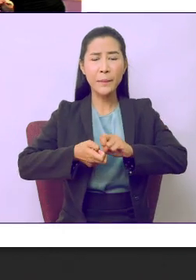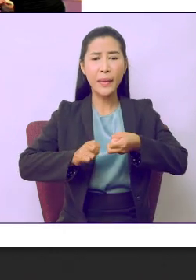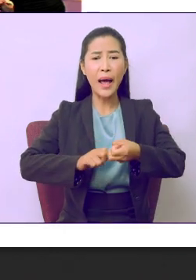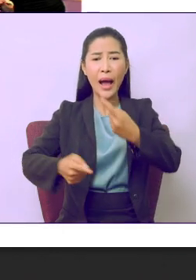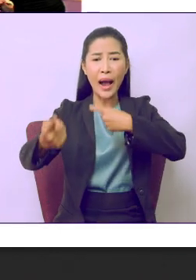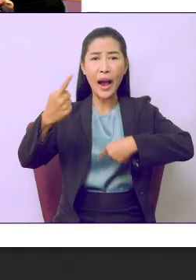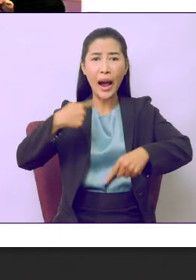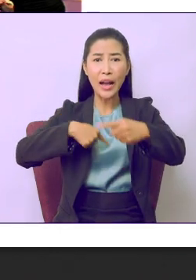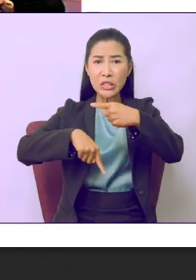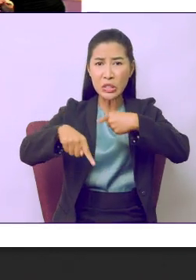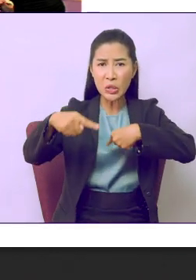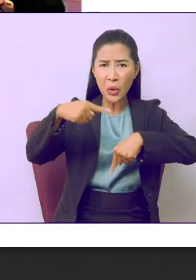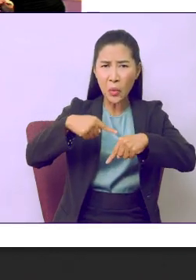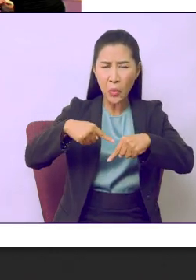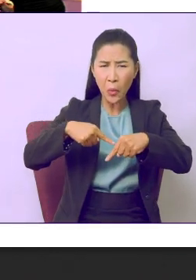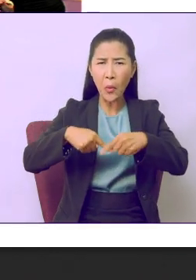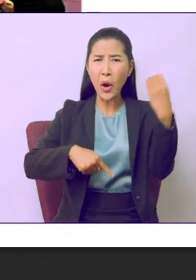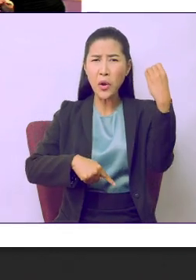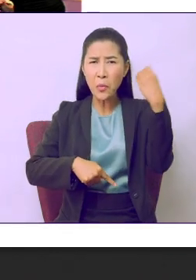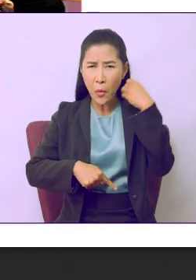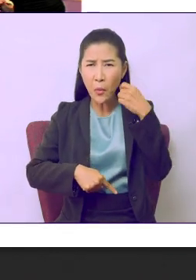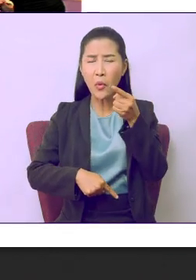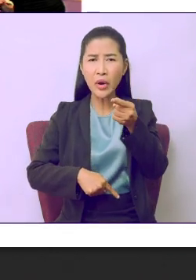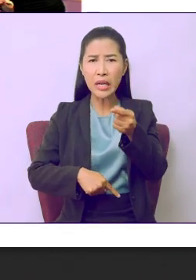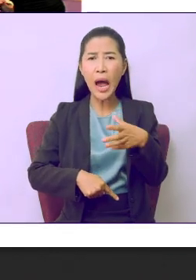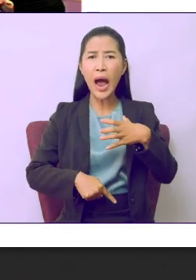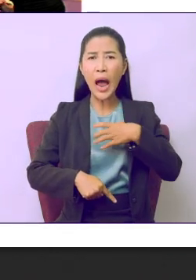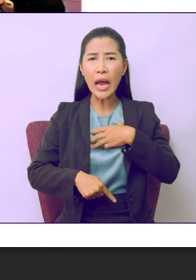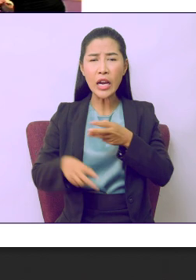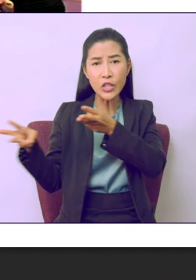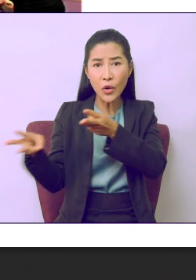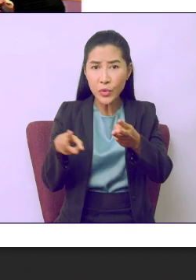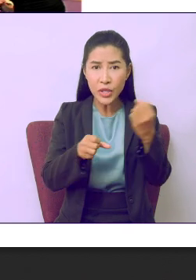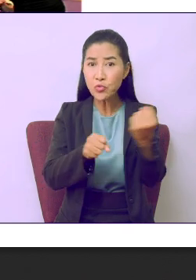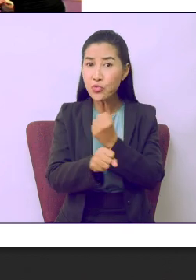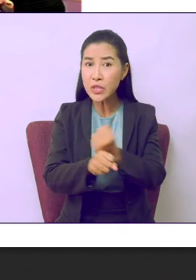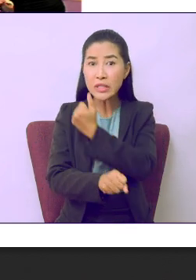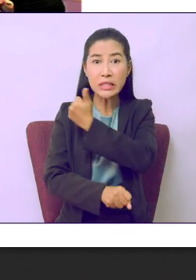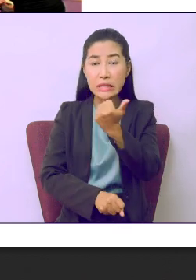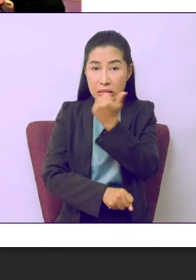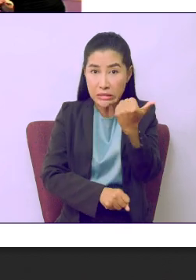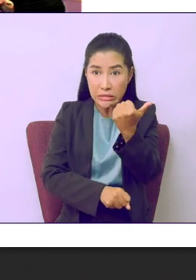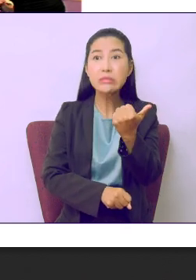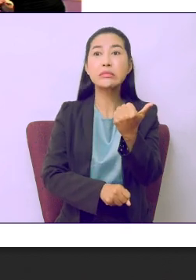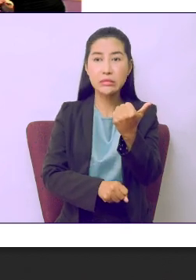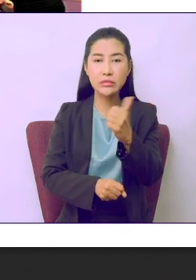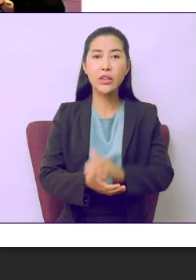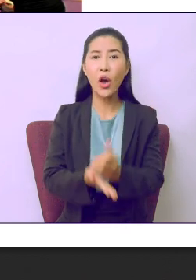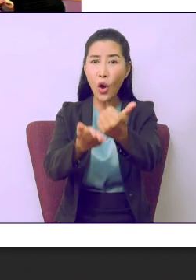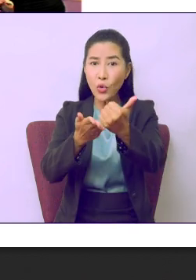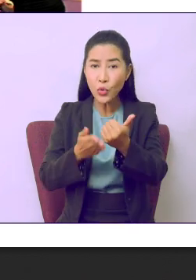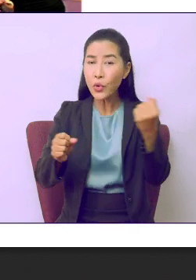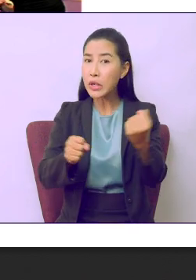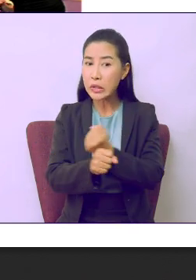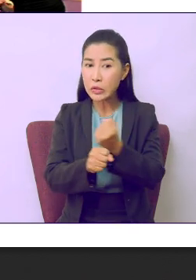มากๆนะครับหรือว่านะครับอยากใช้นะครับวิธีอื่นนะครับอ่าในการนะครับช่วย